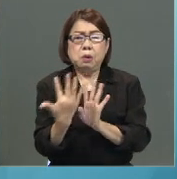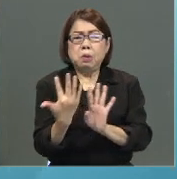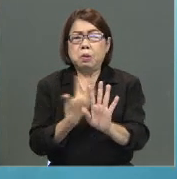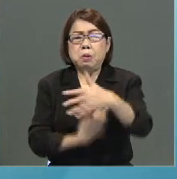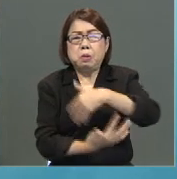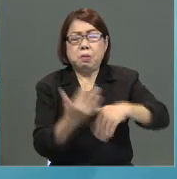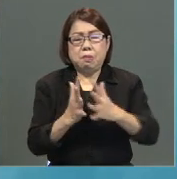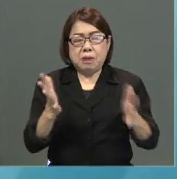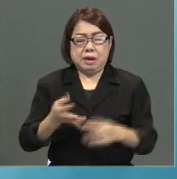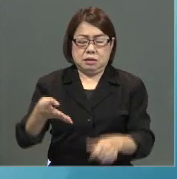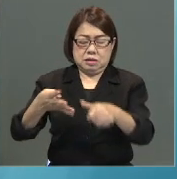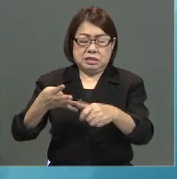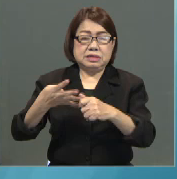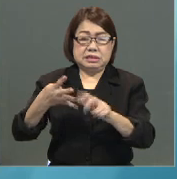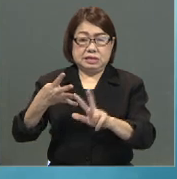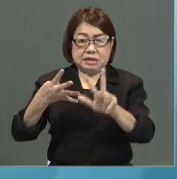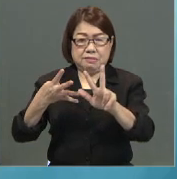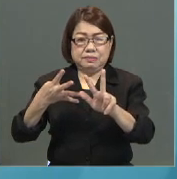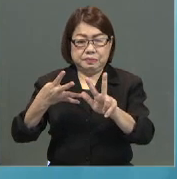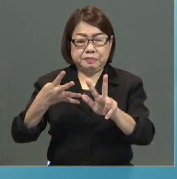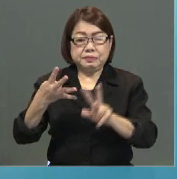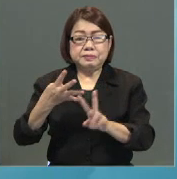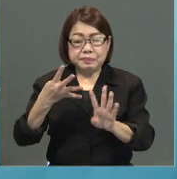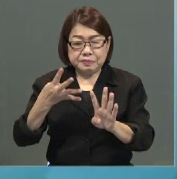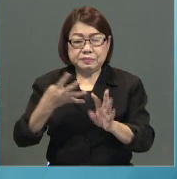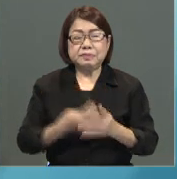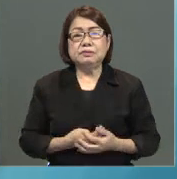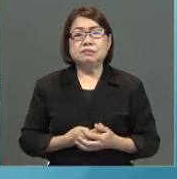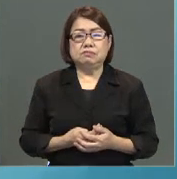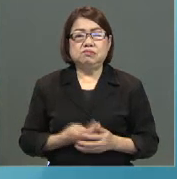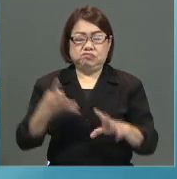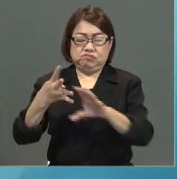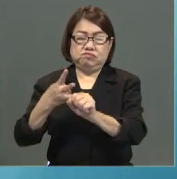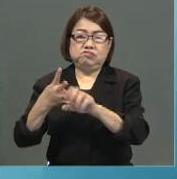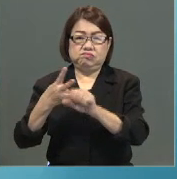สิ่งที่หลายคนกังวลใจนะครับก็ต้องสัมผัสกันอยู่ใกล้ชิดจะต้องทำอะไรทั้งหลายที่อยู่ใกล้ๆกันมากจะอยู่ในกิจกรรมที่3มาตรการที่ 3และ 4ทั้งนั้นฉันพอตรงนี้ขึ้นมาแล้วครับเพราะไม่มีความเสี่ยงสูงก็ต้องมีจะบอกว่าพอความเสี่ยงสูงตัวกำกับจะหย่อนลงก็ลำบากแล้วนะฮะพอเดิมที่กลัวลองกับที่ดีความเสี่ยงต่ำยังเอาอยู่ได้และตัวกำกับนี้ยอดลงไปจะให้ยกเลิกรอก่อหนี้ลงไปแต่ปรากฏว่าพฤติกรรมความเสี่ยงสูงกลับมาสิ่งนี้ครับไม่ไม่สมดุลกันไม่ได้มันนั้นเราต้องสร้างความสมดุลตรงนี้ให้เกิดขึ้นจึงจำเป็นต้องมีมาตรการตามกฎหมายเพื่อกำกับบริหารจัดการเพื่อให้เป็นไปตามมาตรการผ่อนคลายในระบบที่ที่มีระยะเวลาที่เหมาะสมนี่คือเหตุผลข้อที่สองส่วนข้อที่สาม